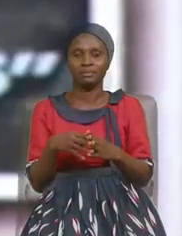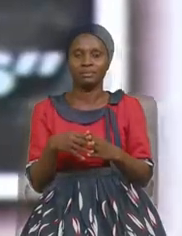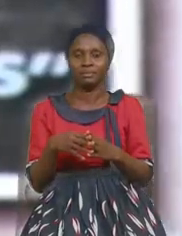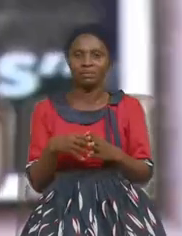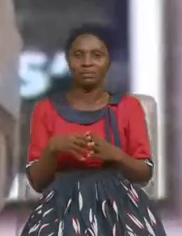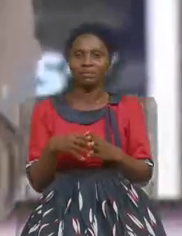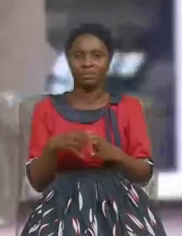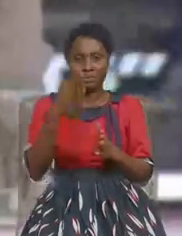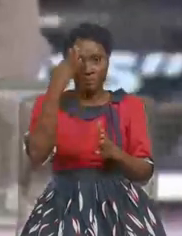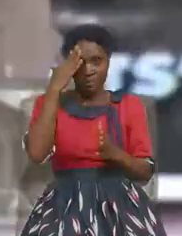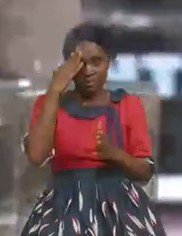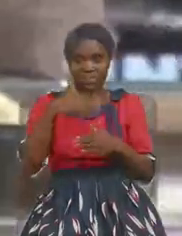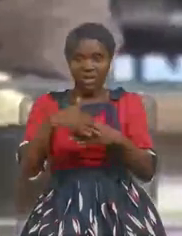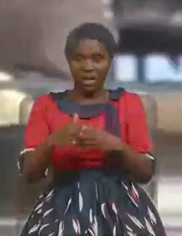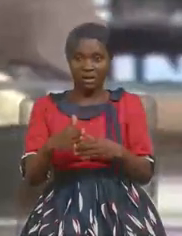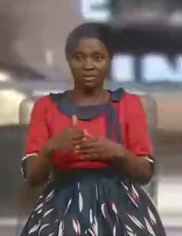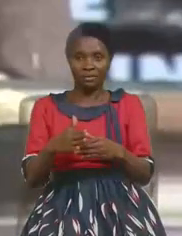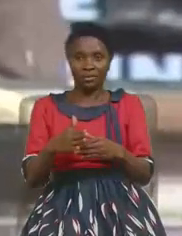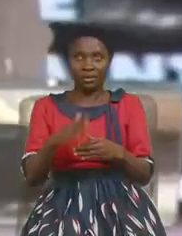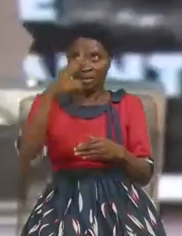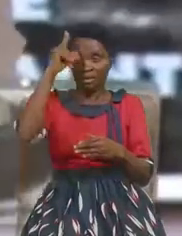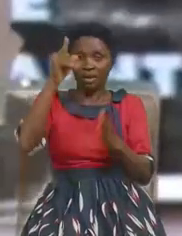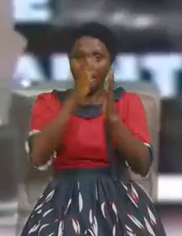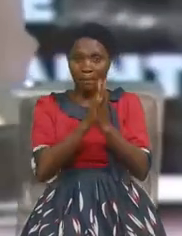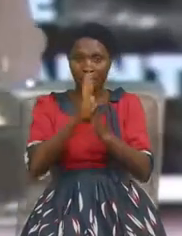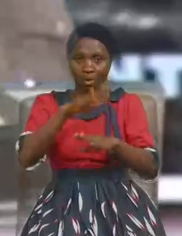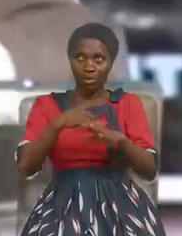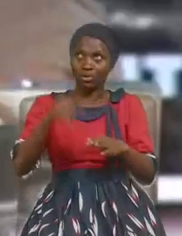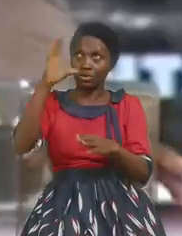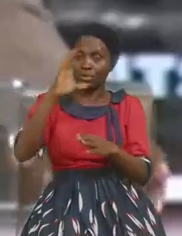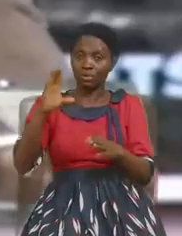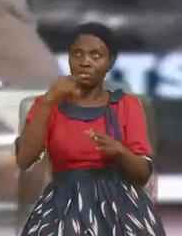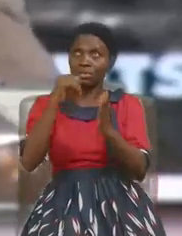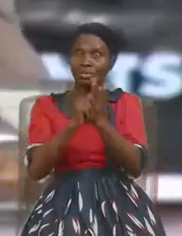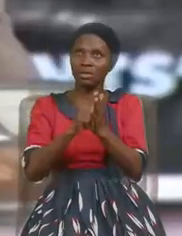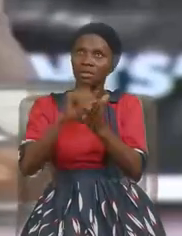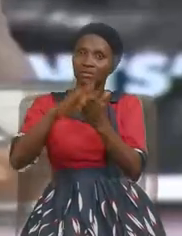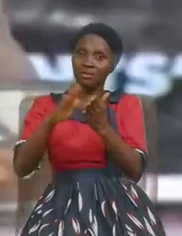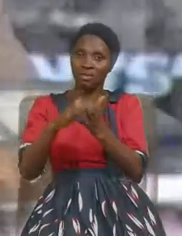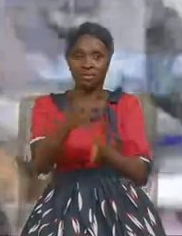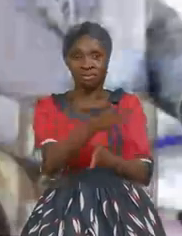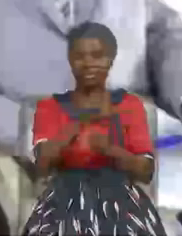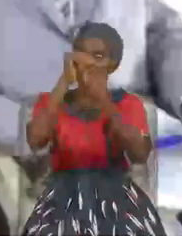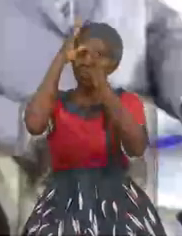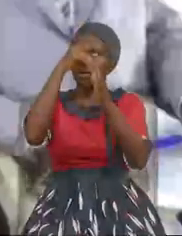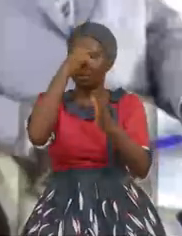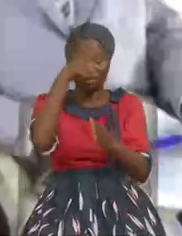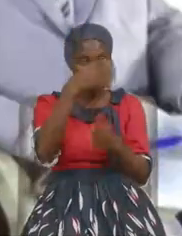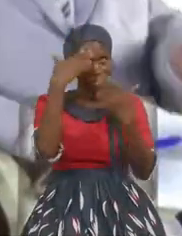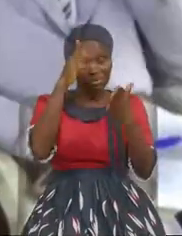savez, après qu'il a prié pour la, sur la croix, pardon les pères, car ils ne savent pas ce qu'ils font. Alors il est